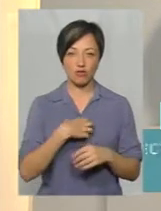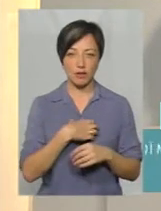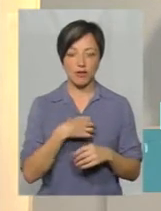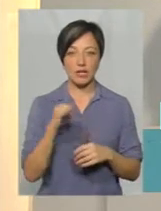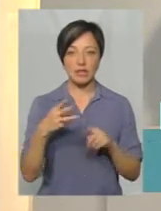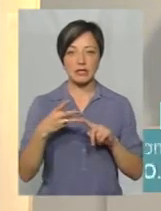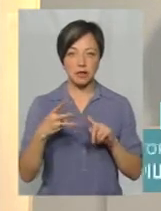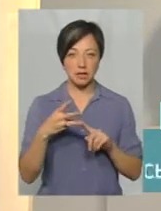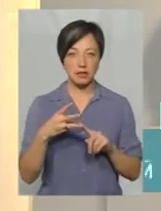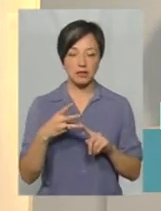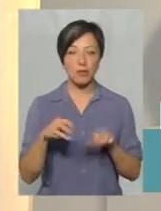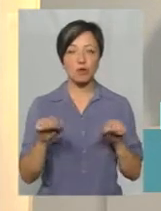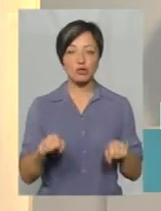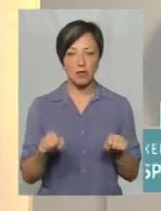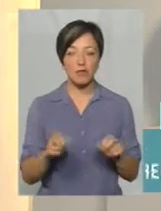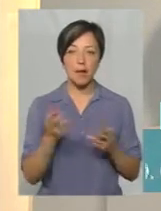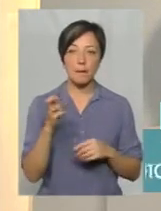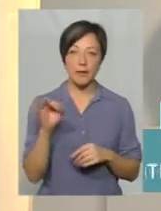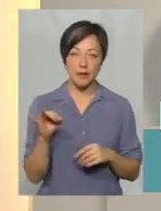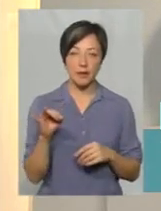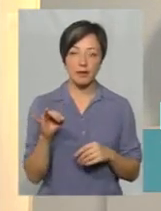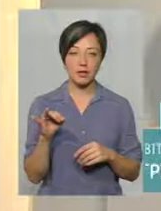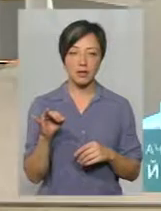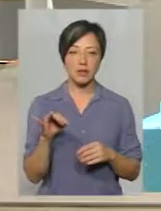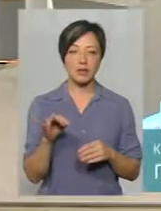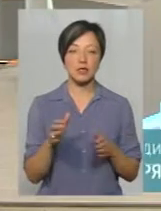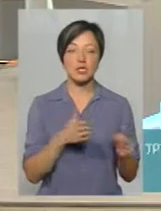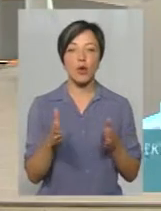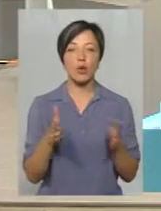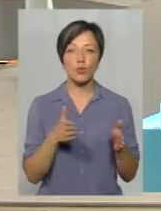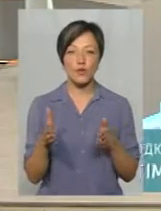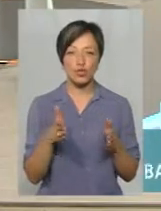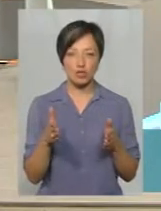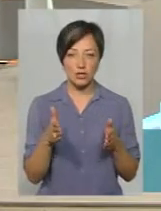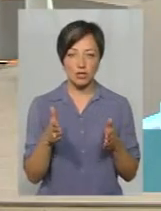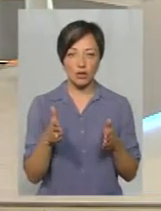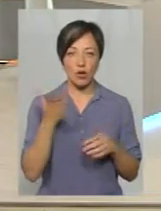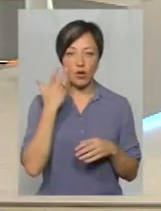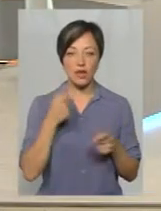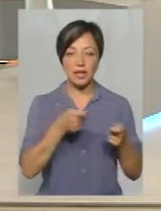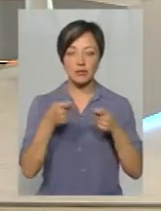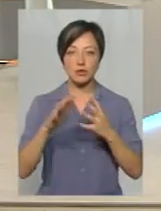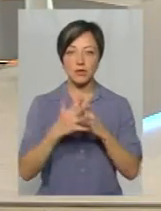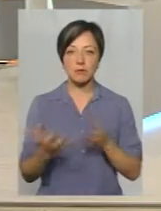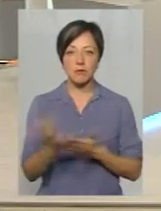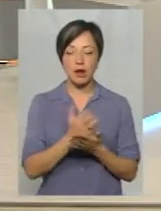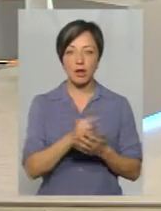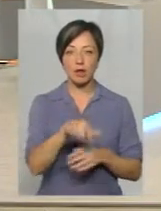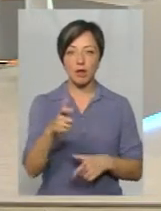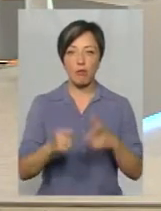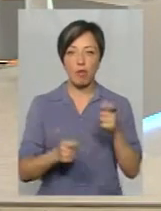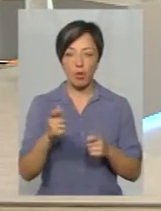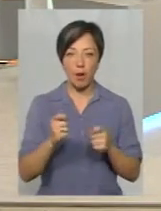І третє, можливо, якби заготовачі, коли їздять по селах, збирають людей